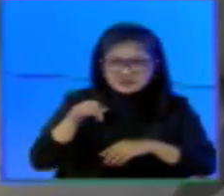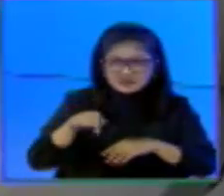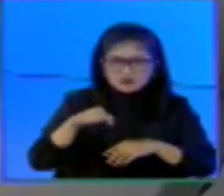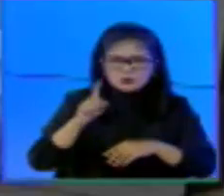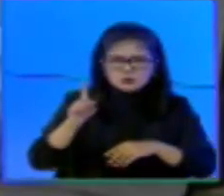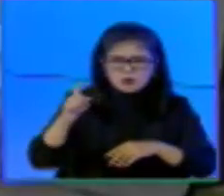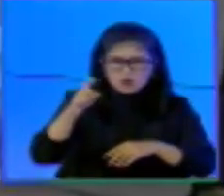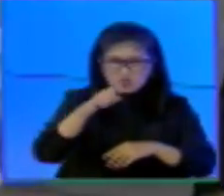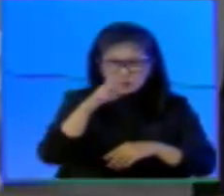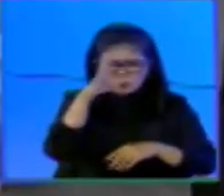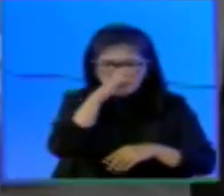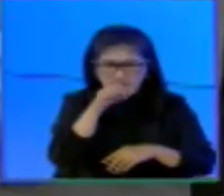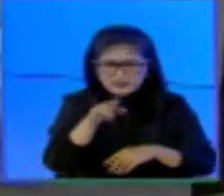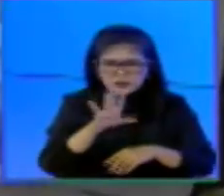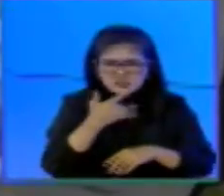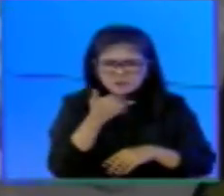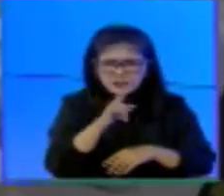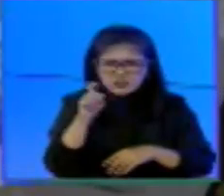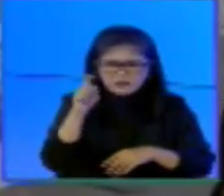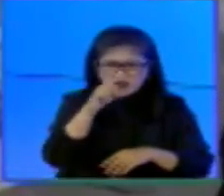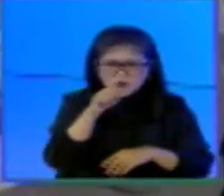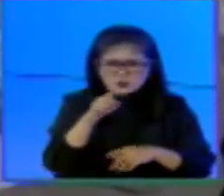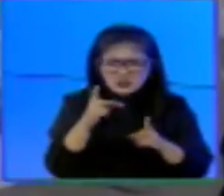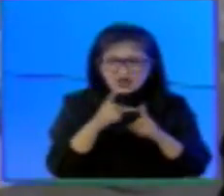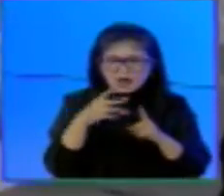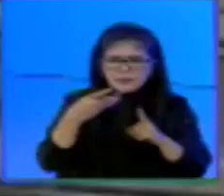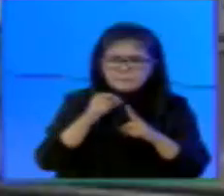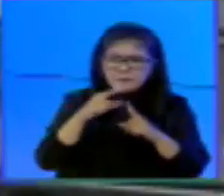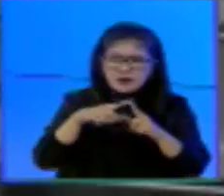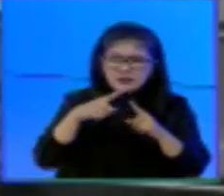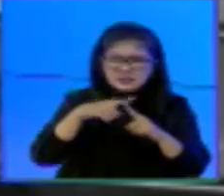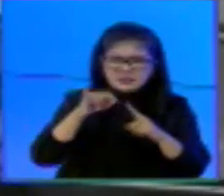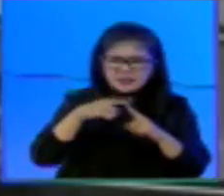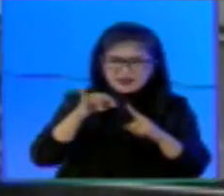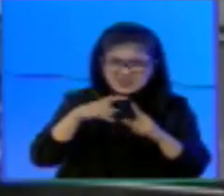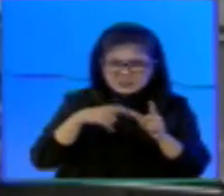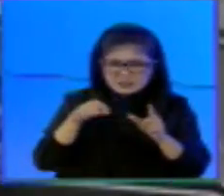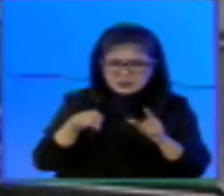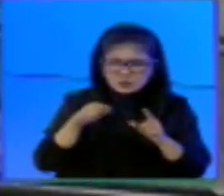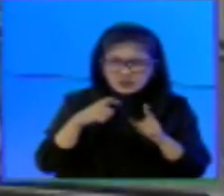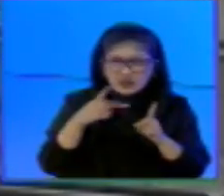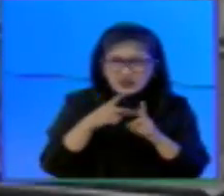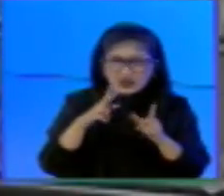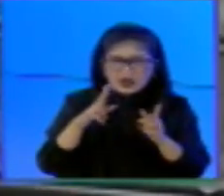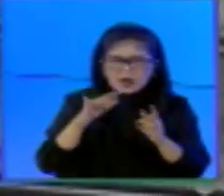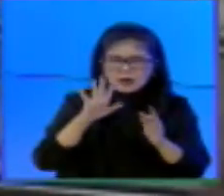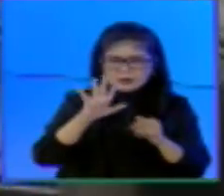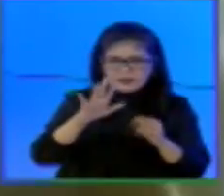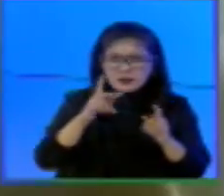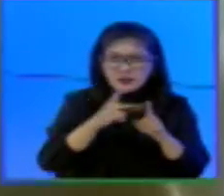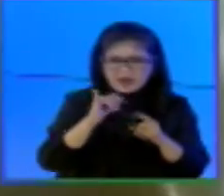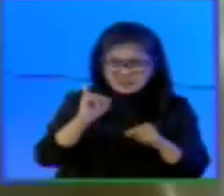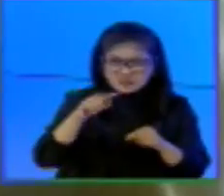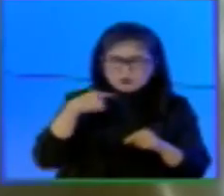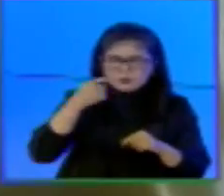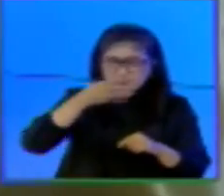memiliki kemiripan genetik dengan virus hepatitis C dan flu burung H5N1. Dengan mengkonsumsi empon-pon setiap hari,